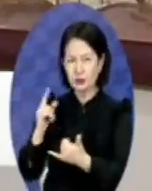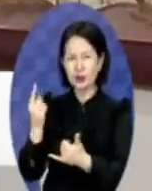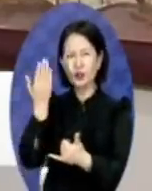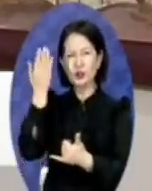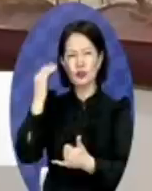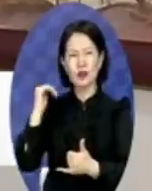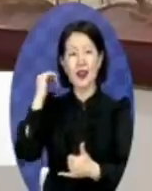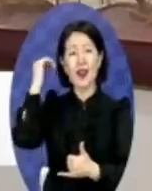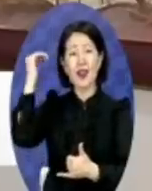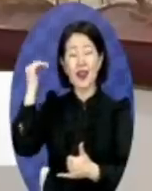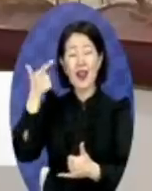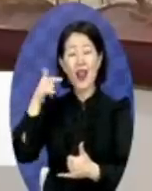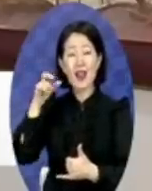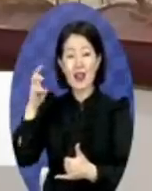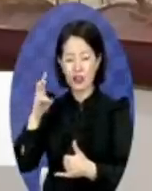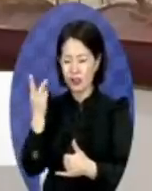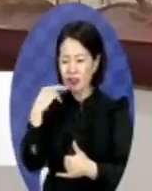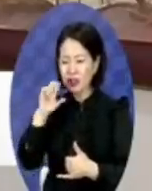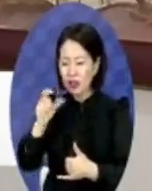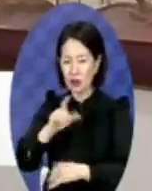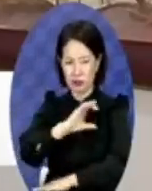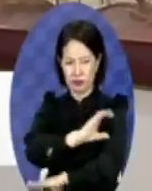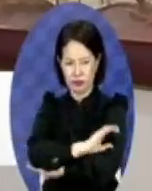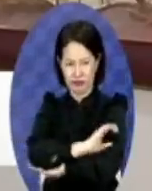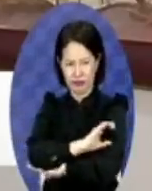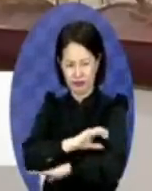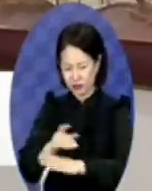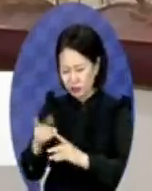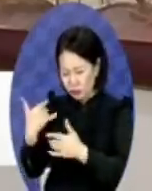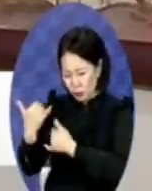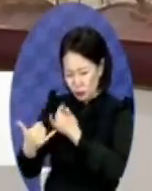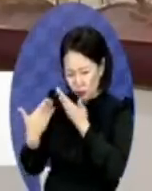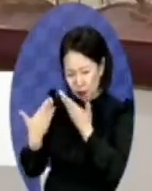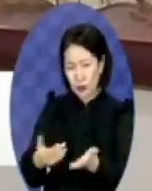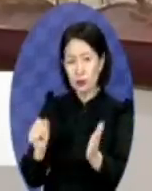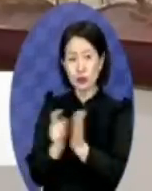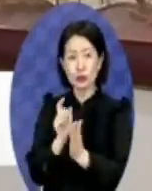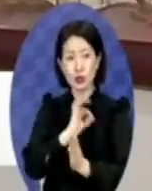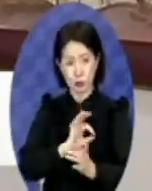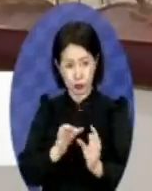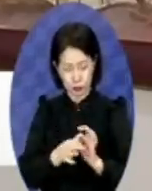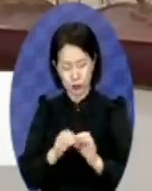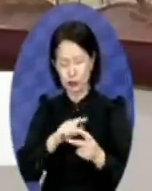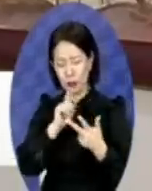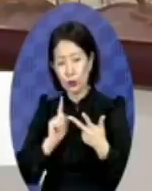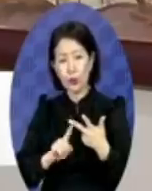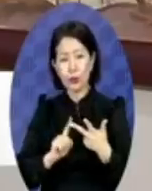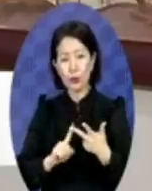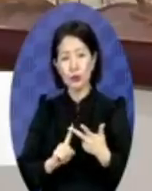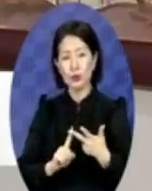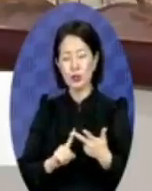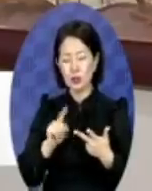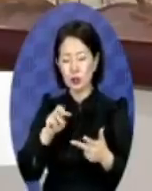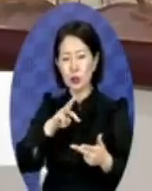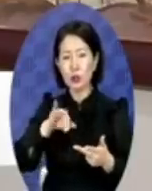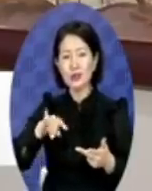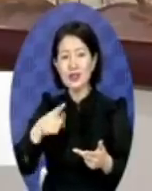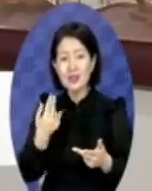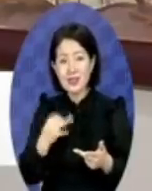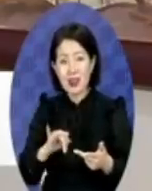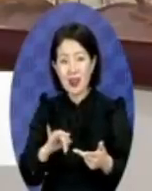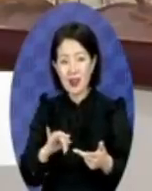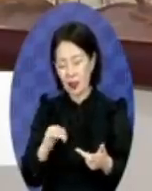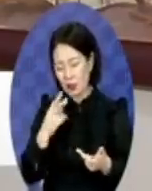өндөргийнний дэг сургуулийг бид нар одоо уламжлуулахад бас их чухал ач холбогдолтой юм байна. А гуравдугаарт нь энэ бол музейн үйл ажиллагаанд